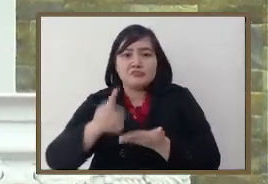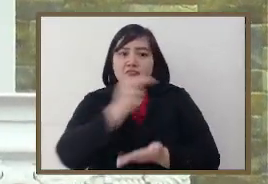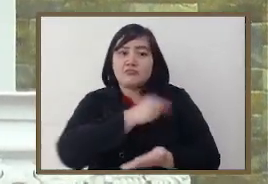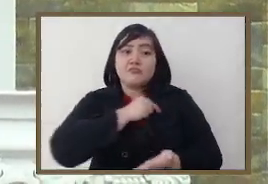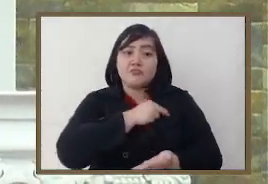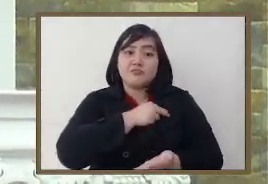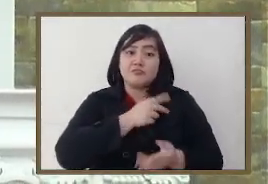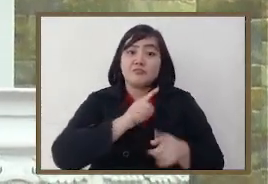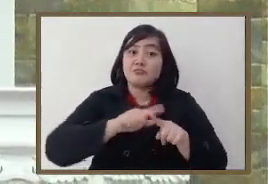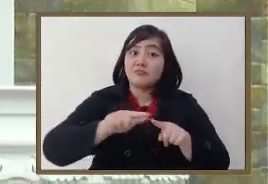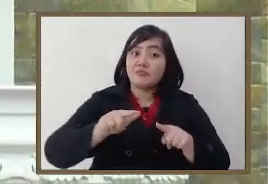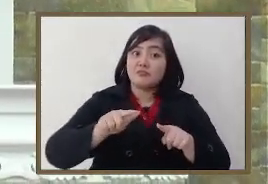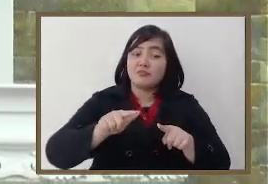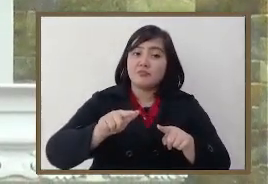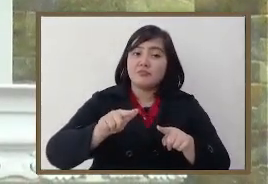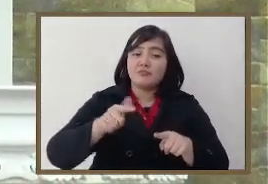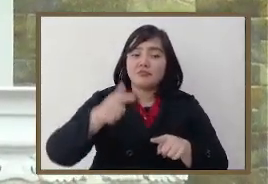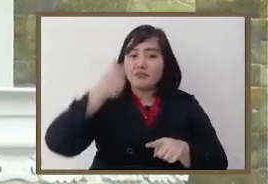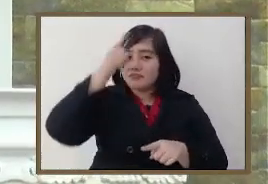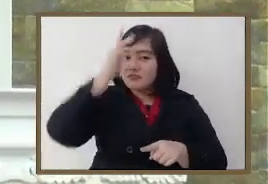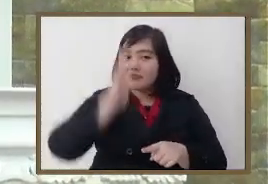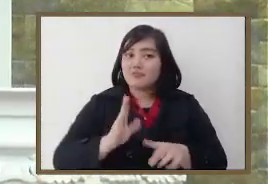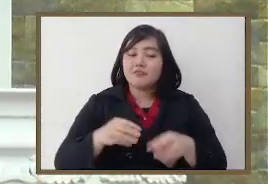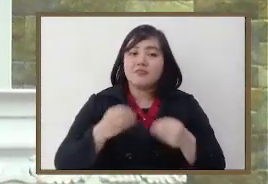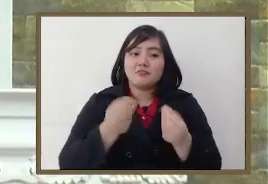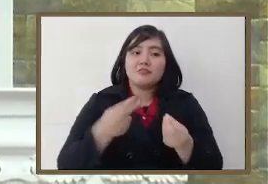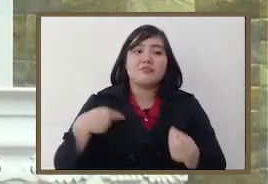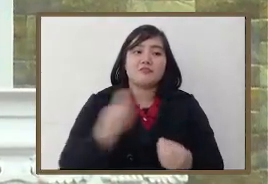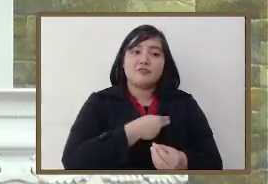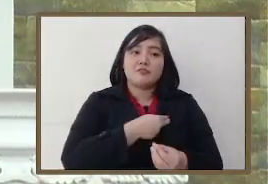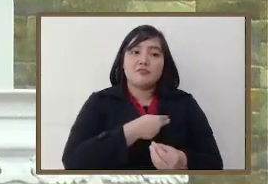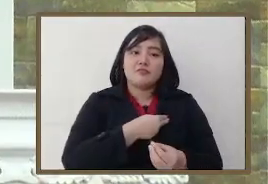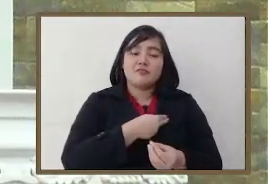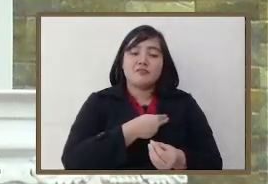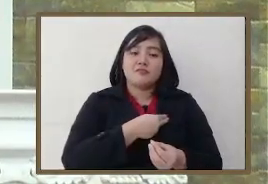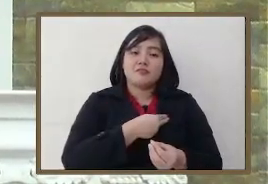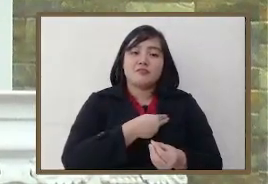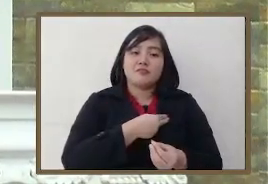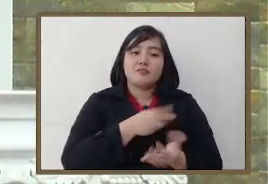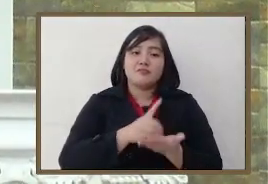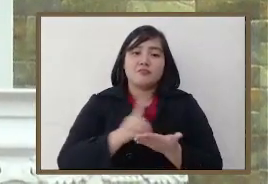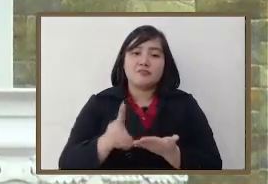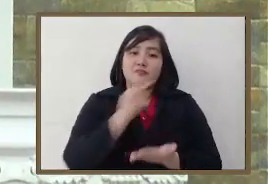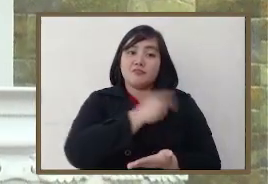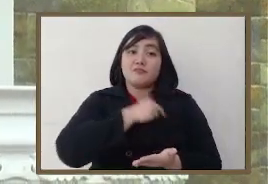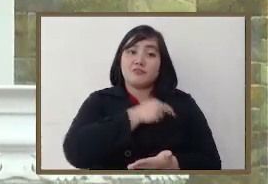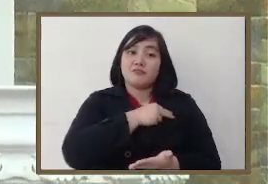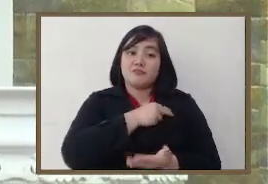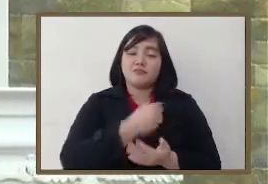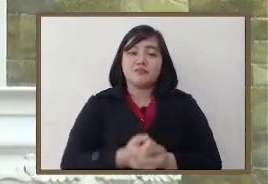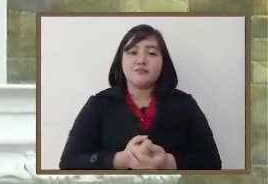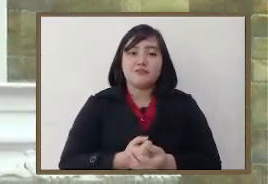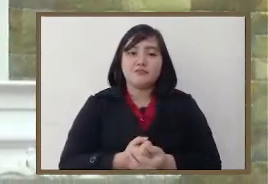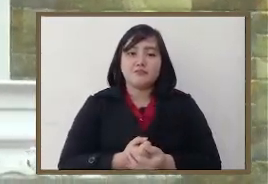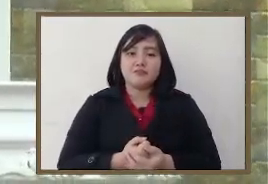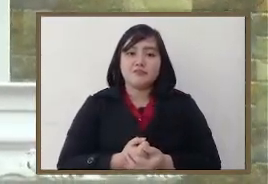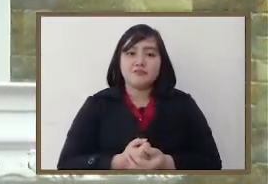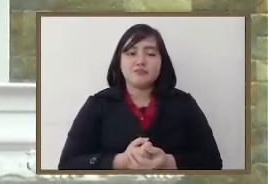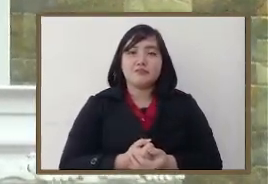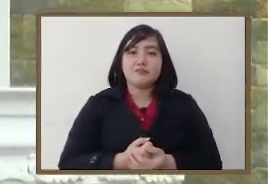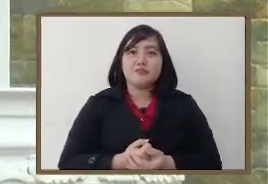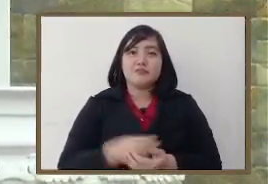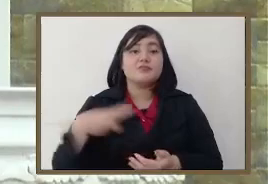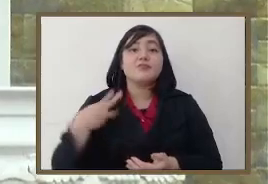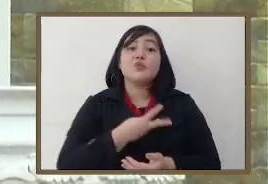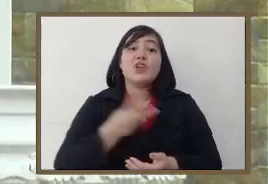nilagyan po tayo, mga kapatid, ng divine nature. You see? Meron po tayong spirit. Pero